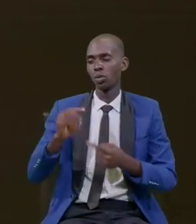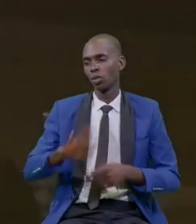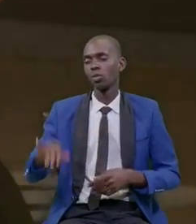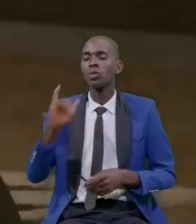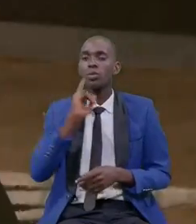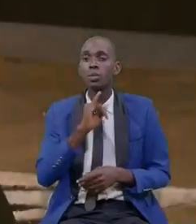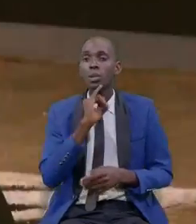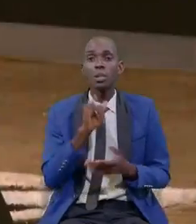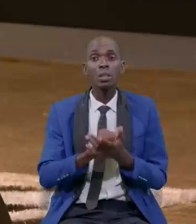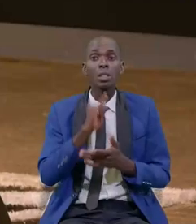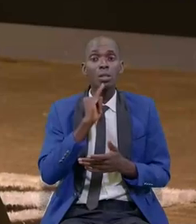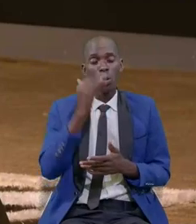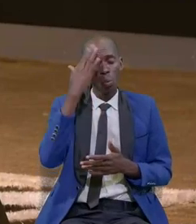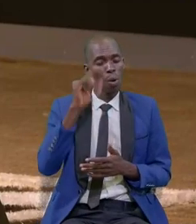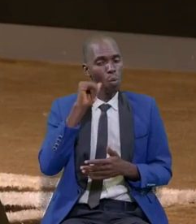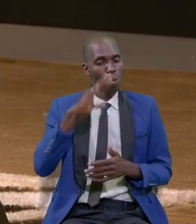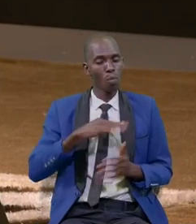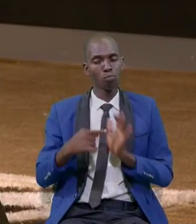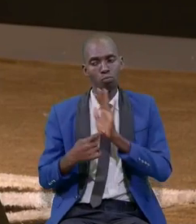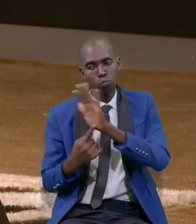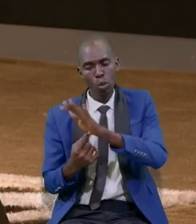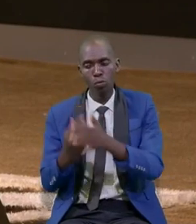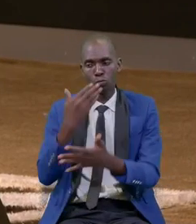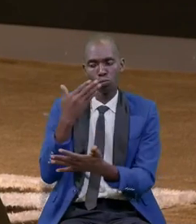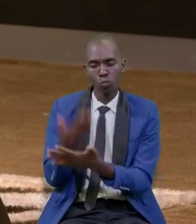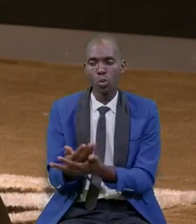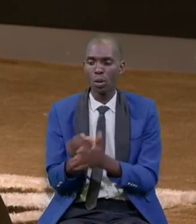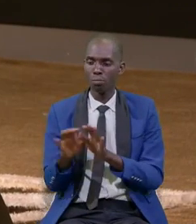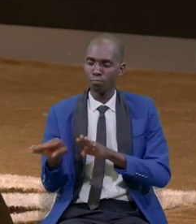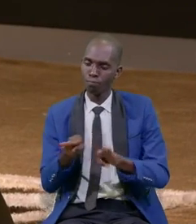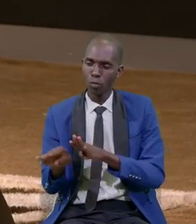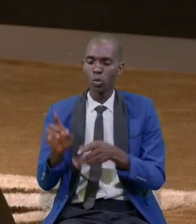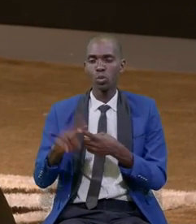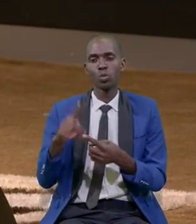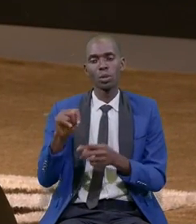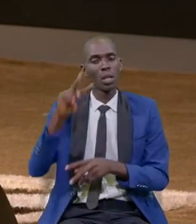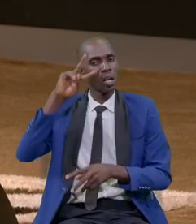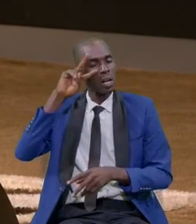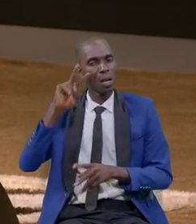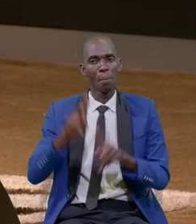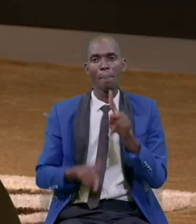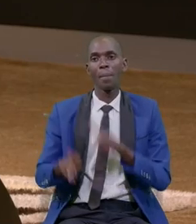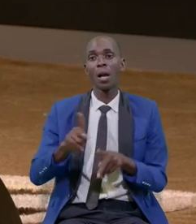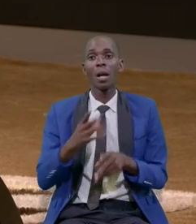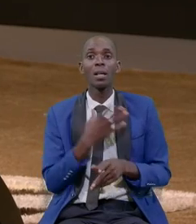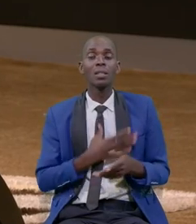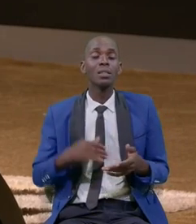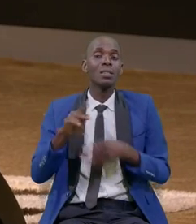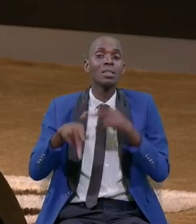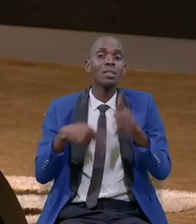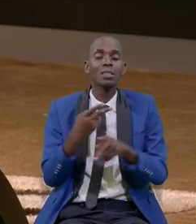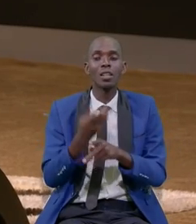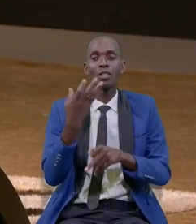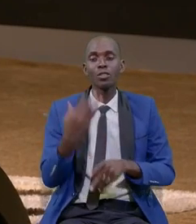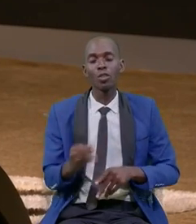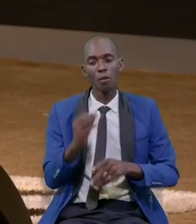transférera le pays aux enfants d'Israël. Donc sa bonté est fondée sur sa foi. C'est la foi qui produit